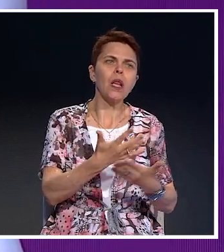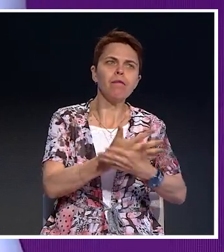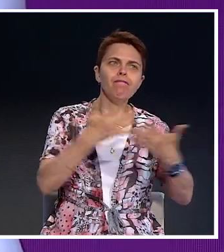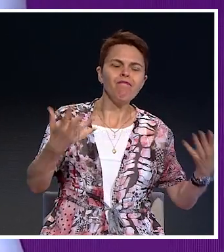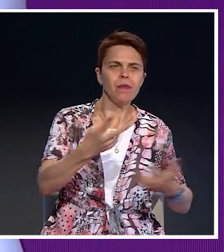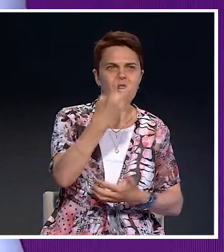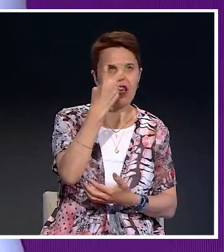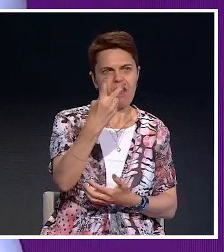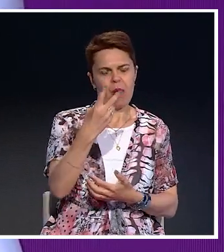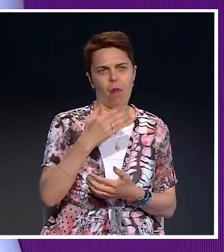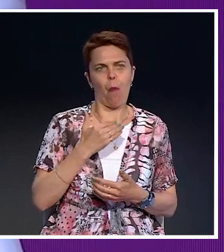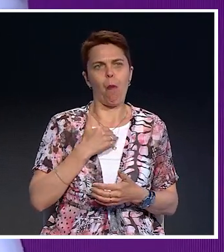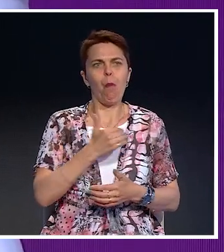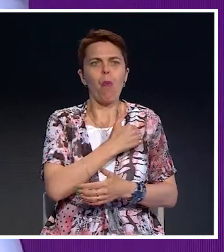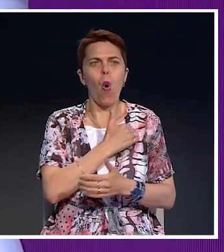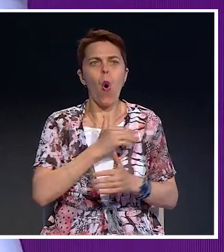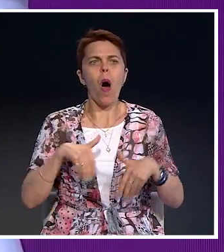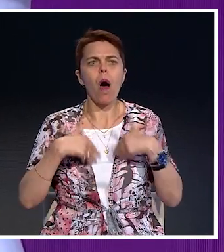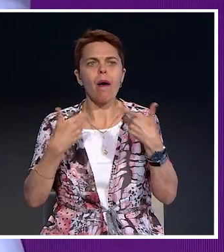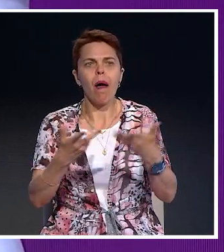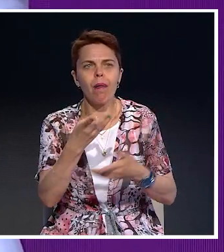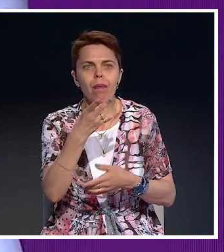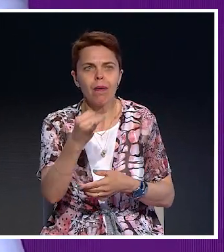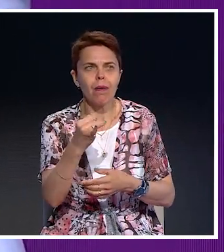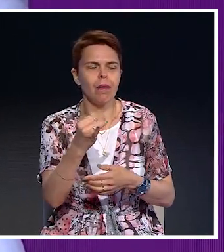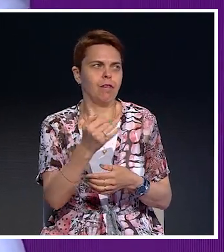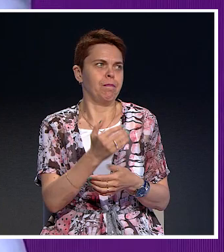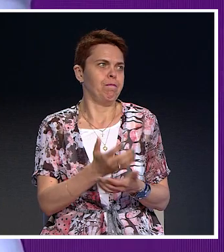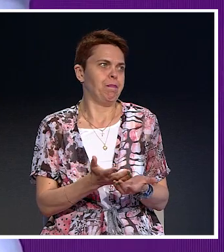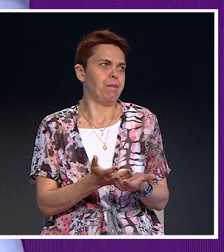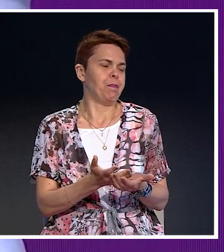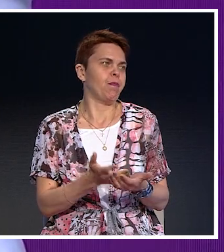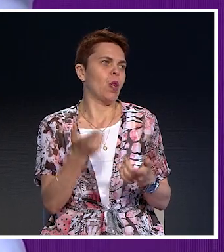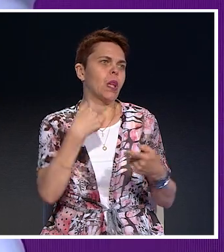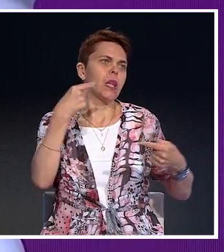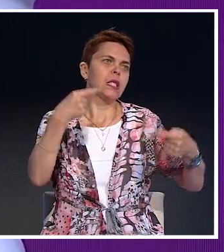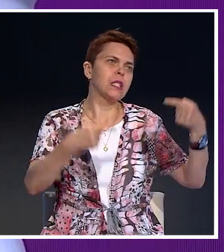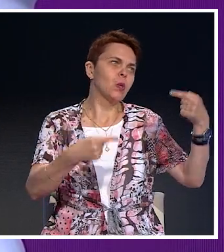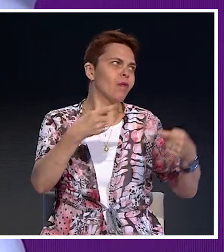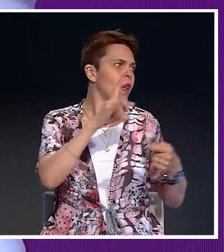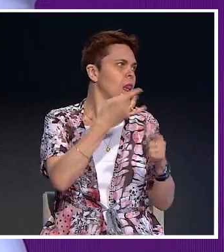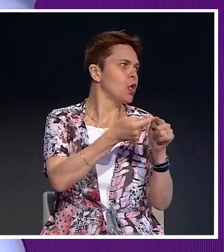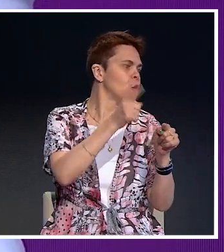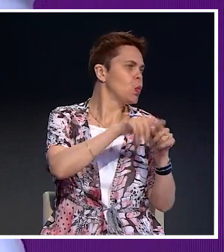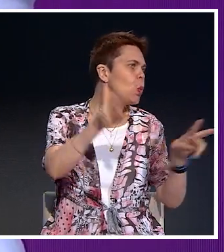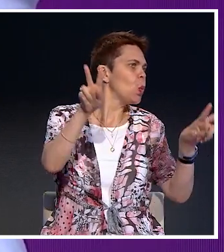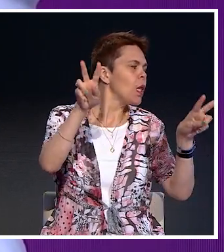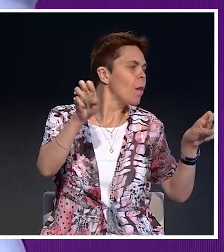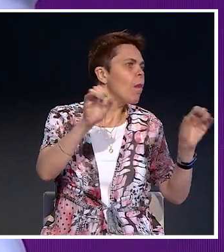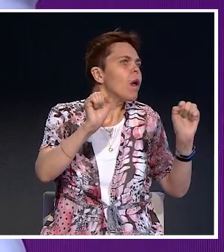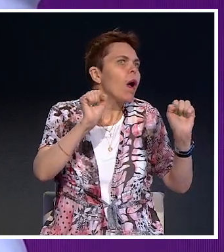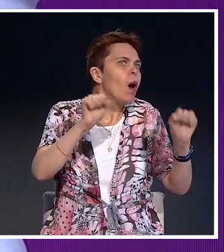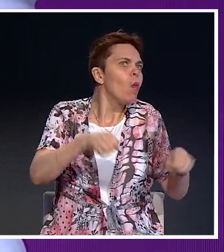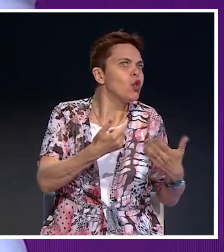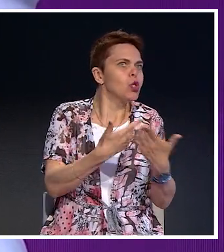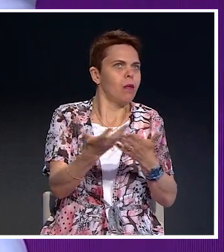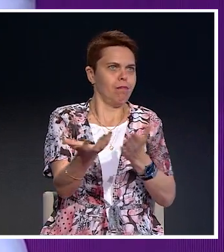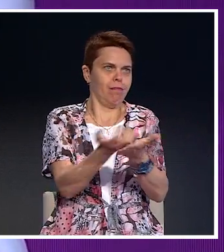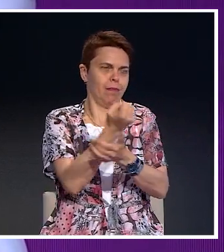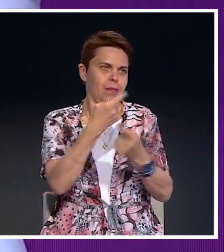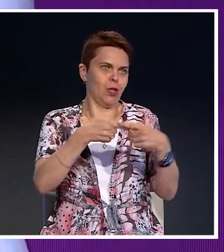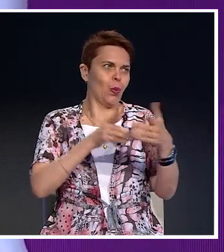дати дві поради, тому що я розумію, що в нас не буде довго можливості дискутувати на цю тему, як використати вікно можливостей.